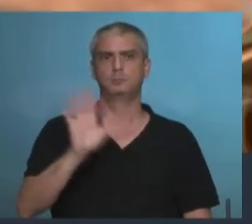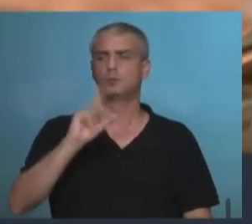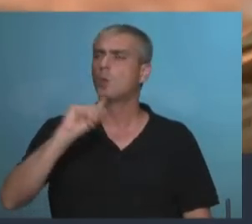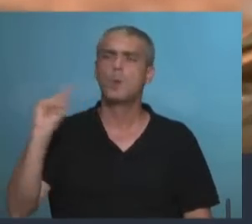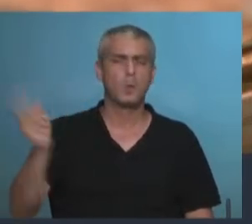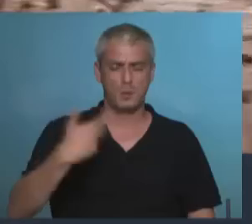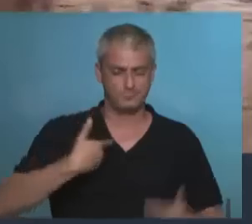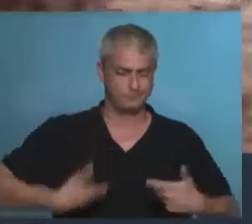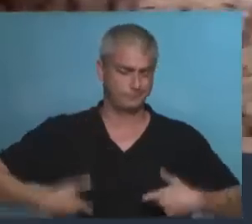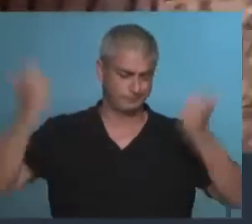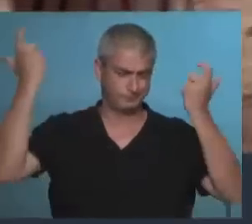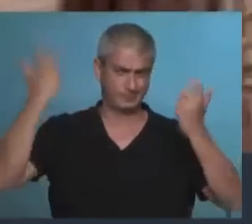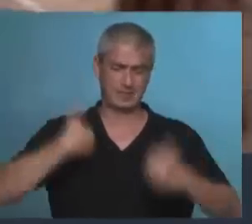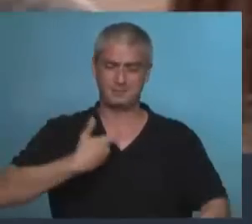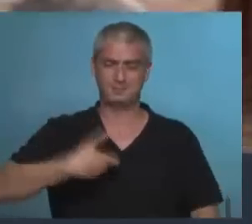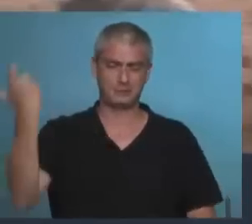לקפוץ.